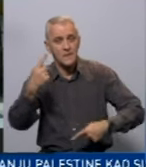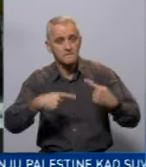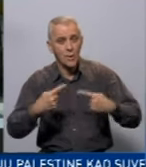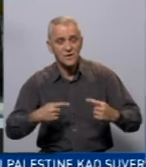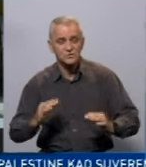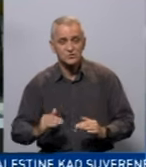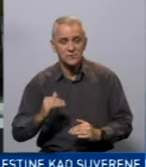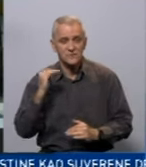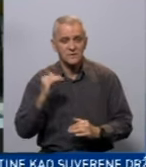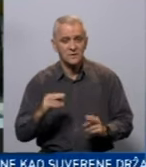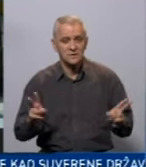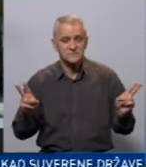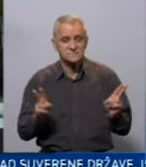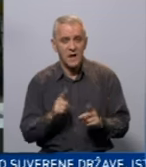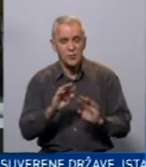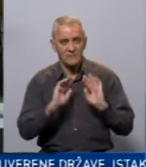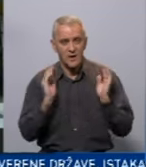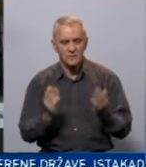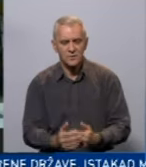nivou smanji taj prostor.